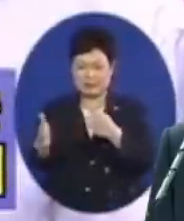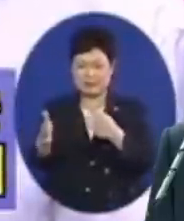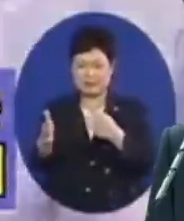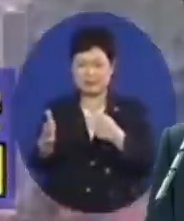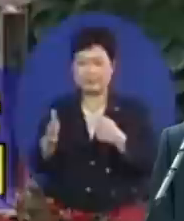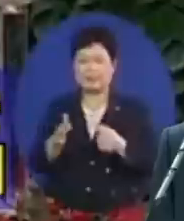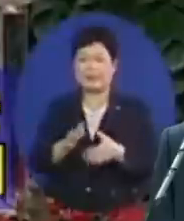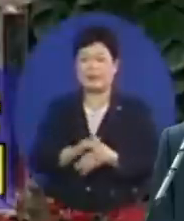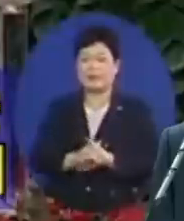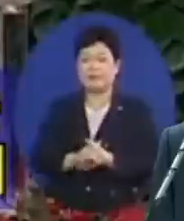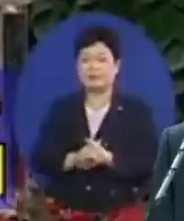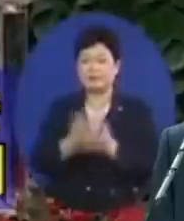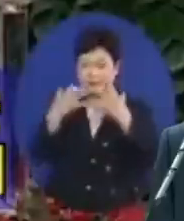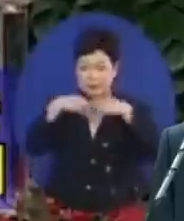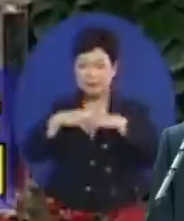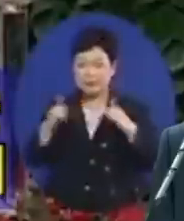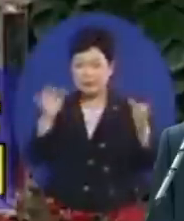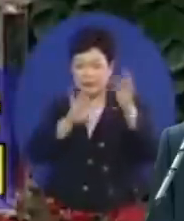삼킬 자를 찾나니.